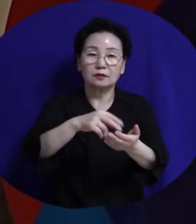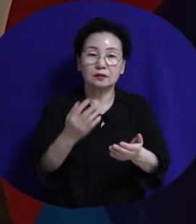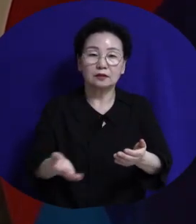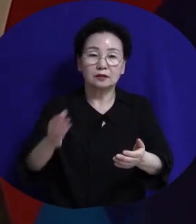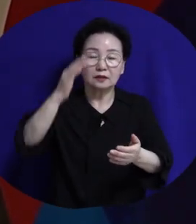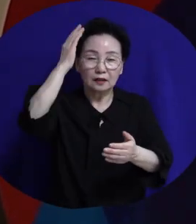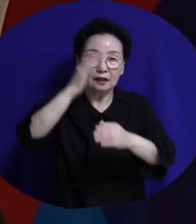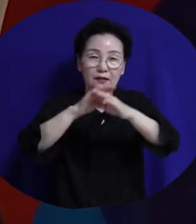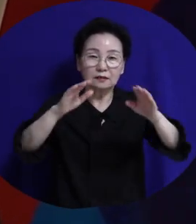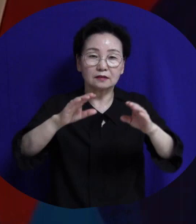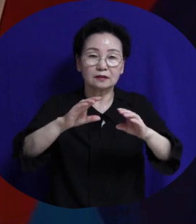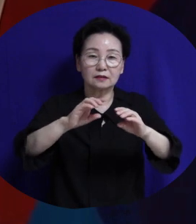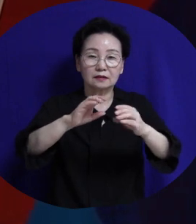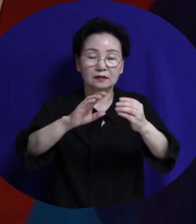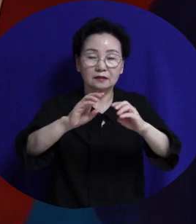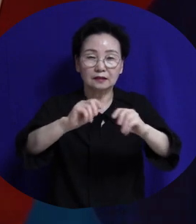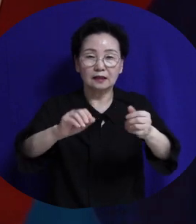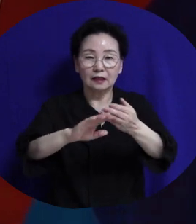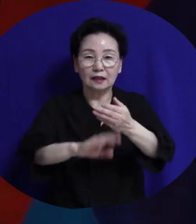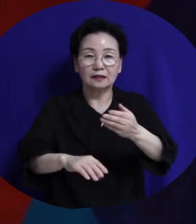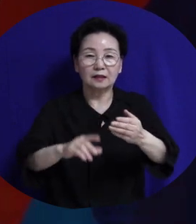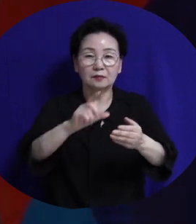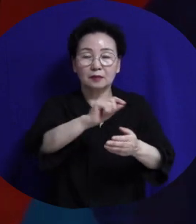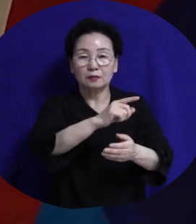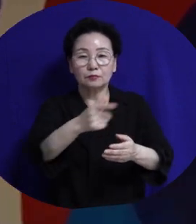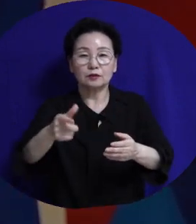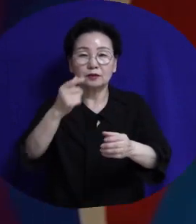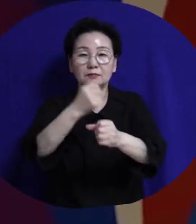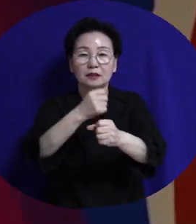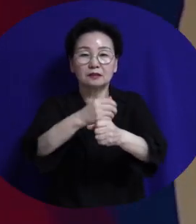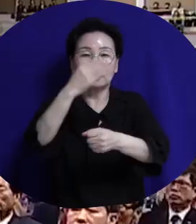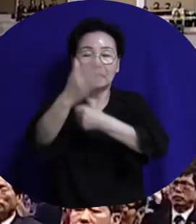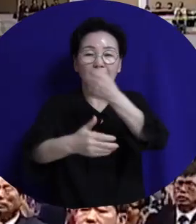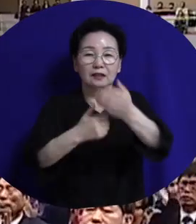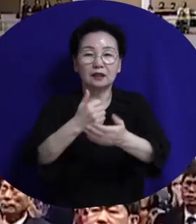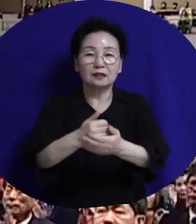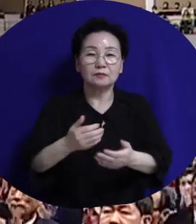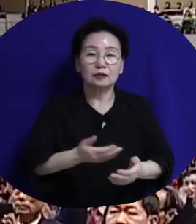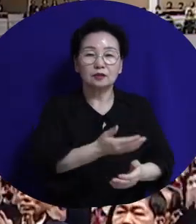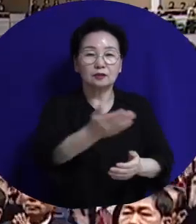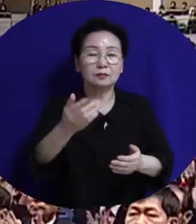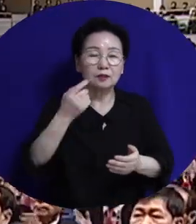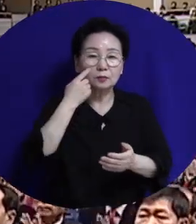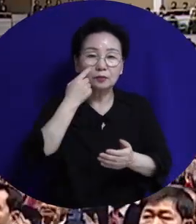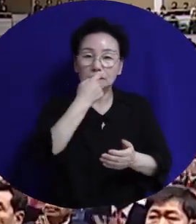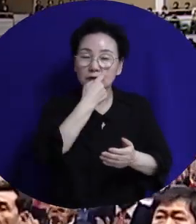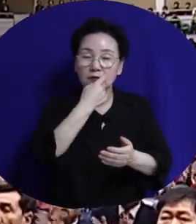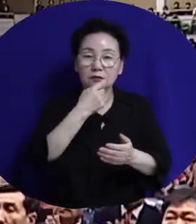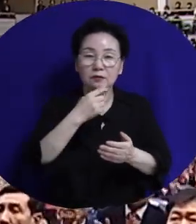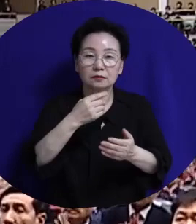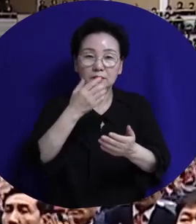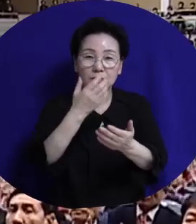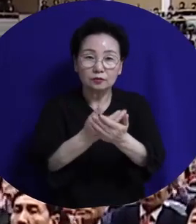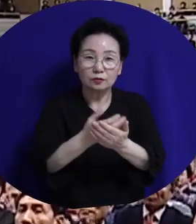만물을 창조하신 하나님의 보증서를 여러분에게 성령을 준 걸 믿으면 벌써 성령을 받은 거라는 게 성령.